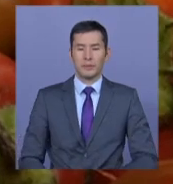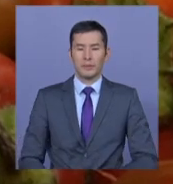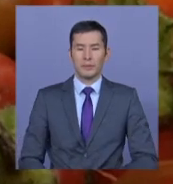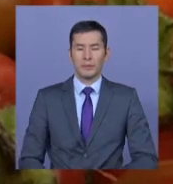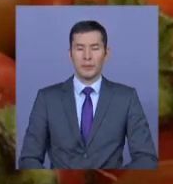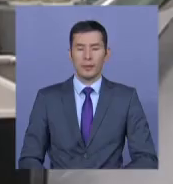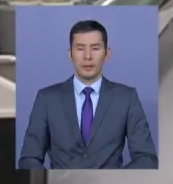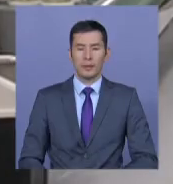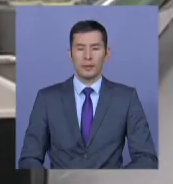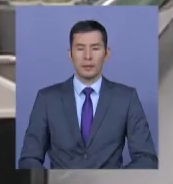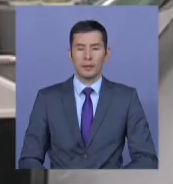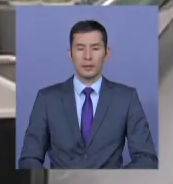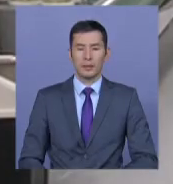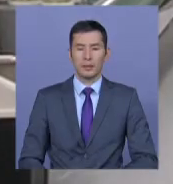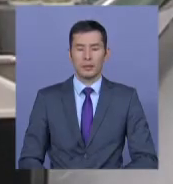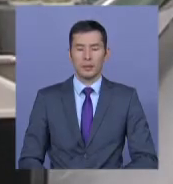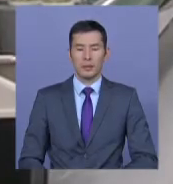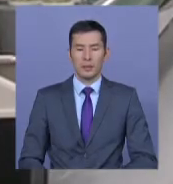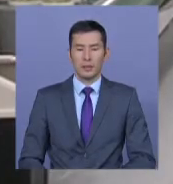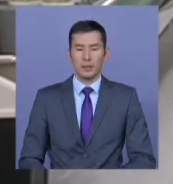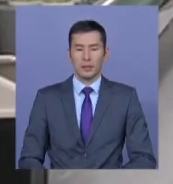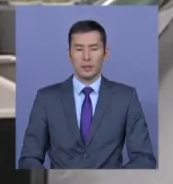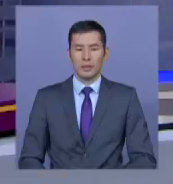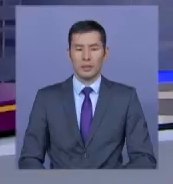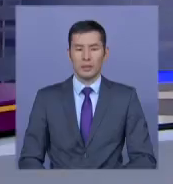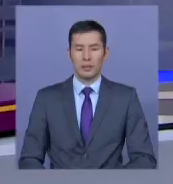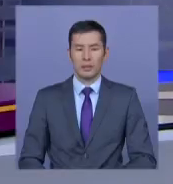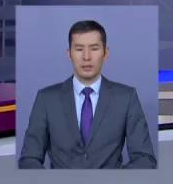Маржан, Дина Жанабекова, Елкінжан Әшімжанов, Алматы телеарнасы.